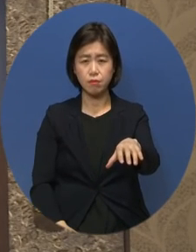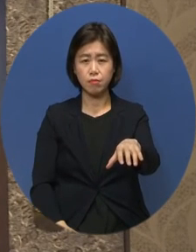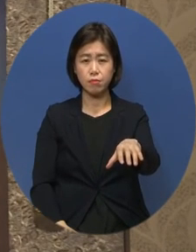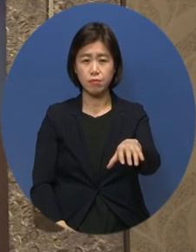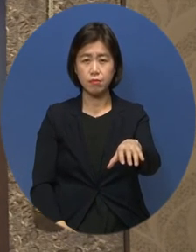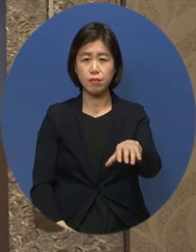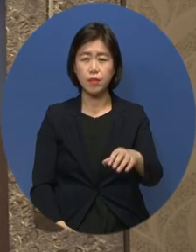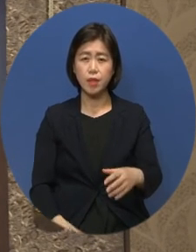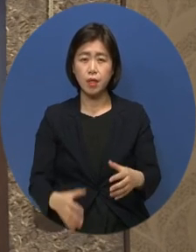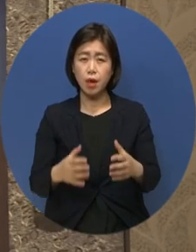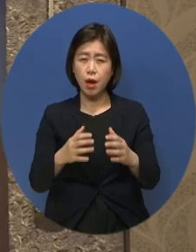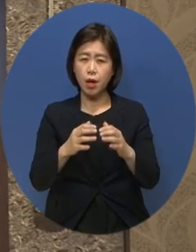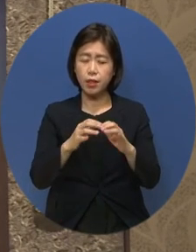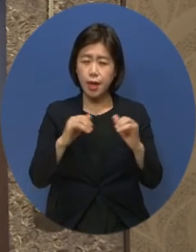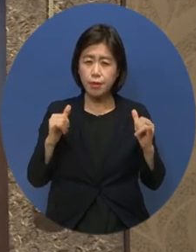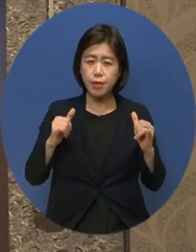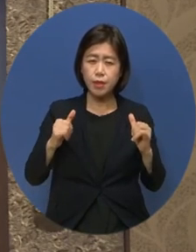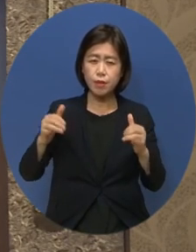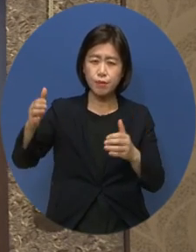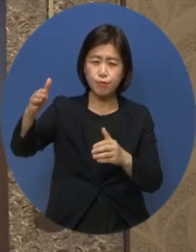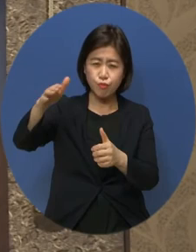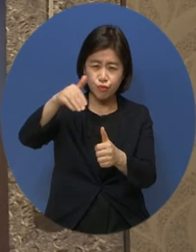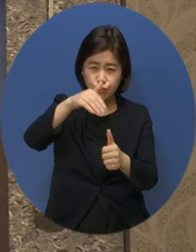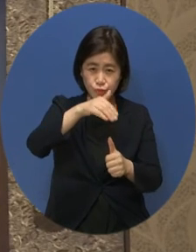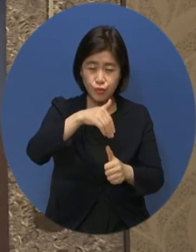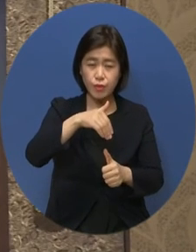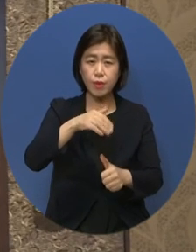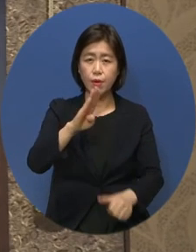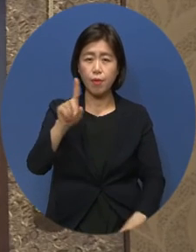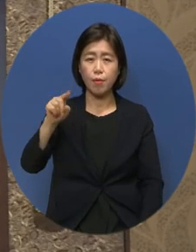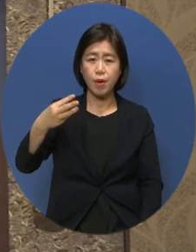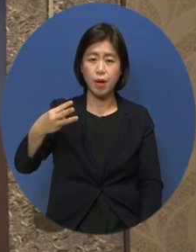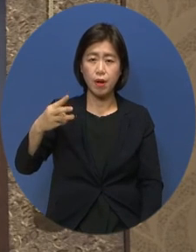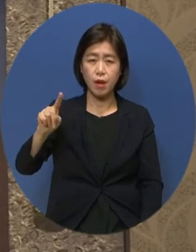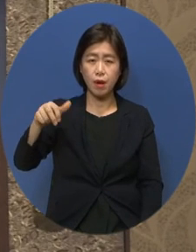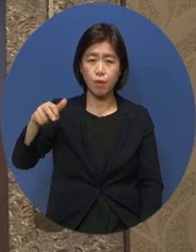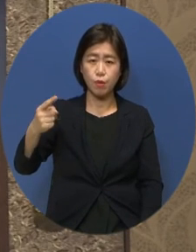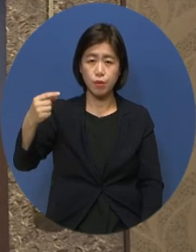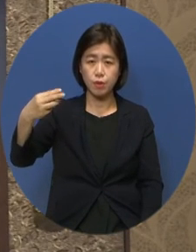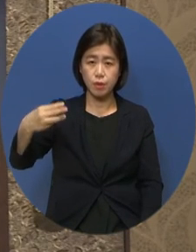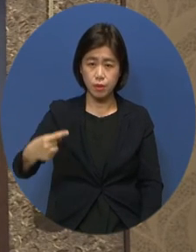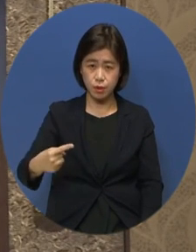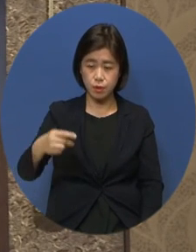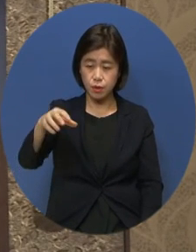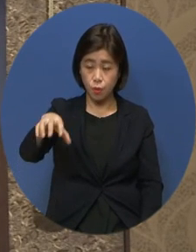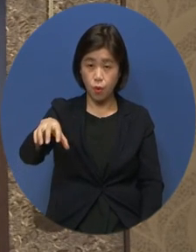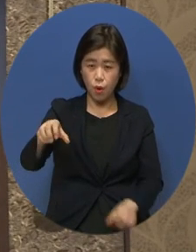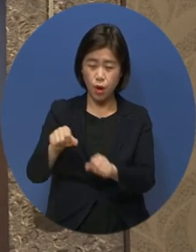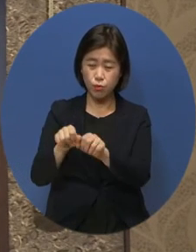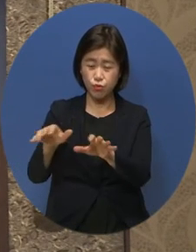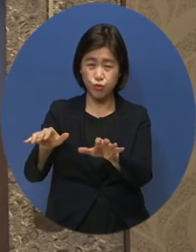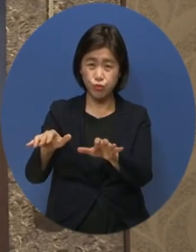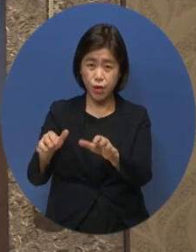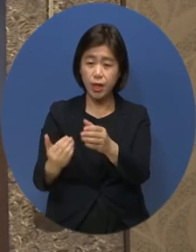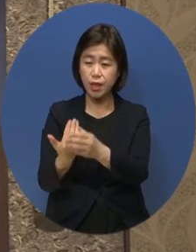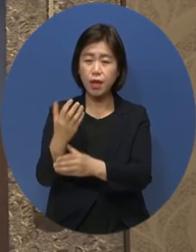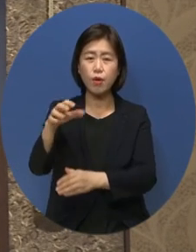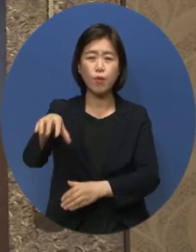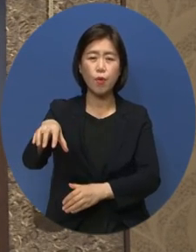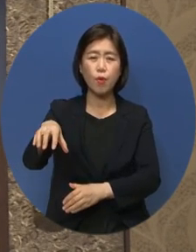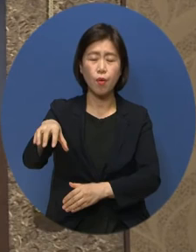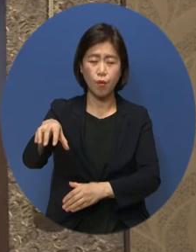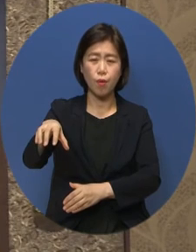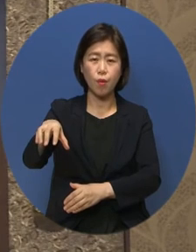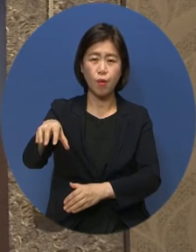수배 하고 차량을 수 * 해가지고 발라 코트라는 어 그 진 앙제 를 찾아갔습니다 예 시실